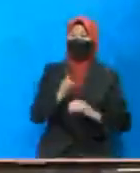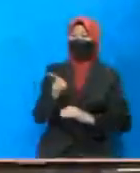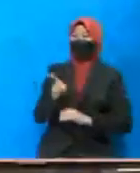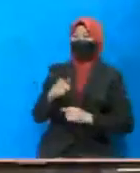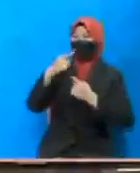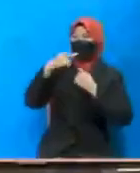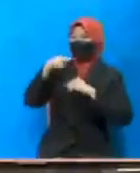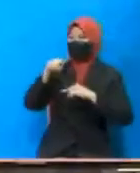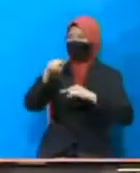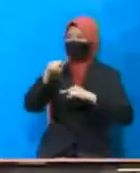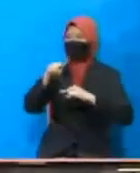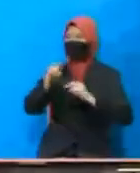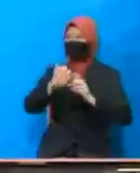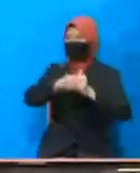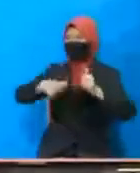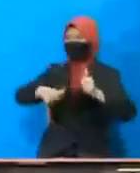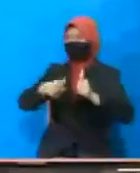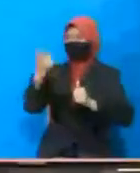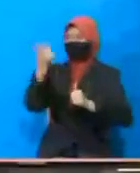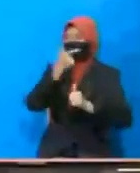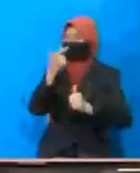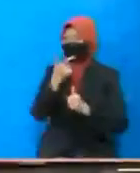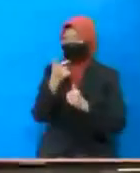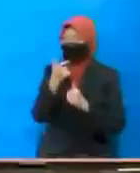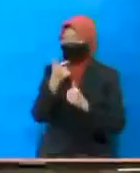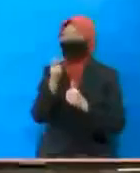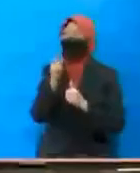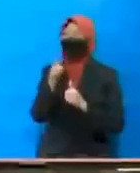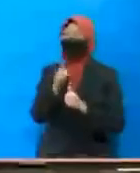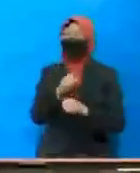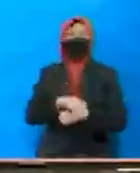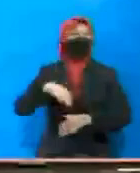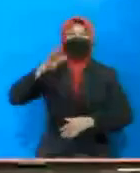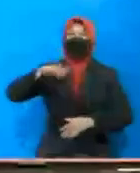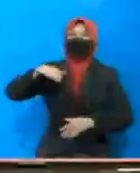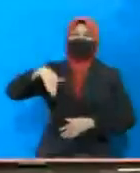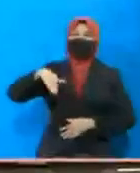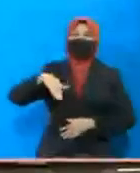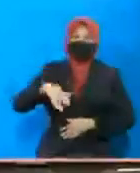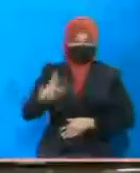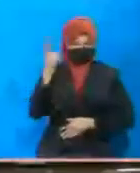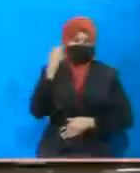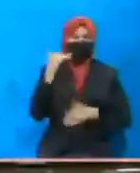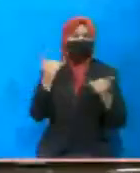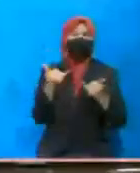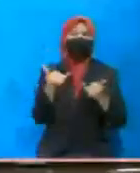dan mengelak dan bersilat, memang belum. Saya nak dengar daripada menteri. Terima kasih.